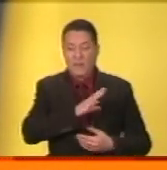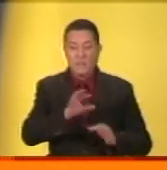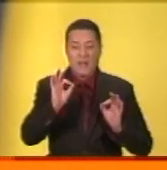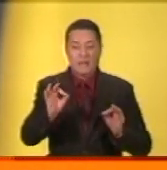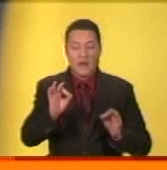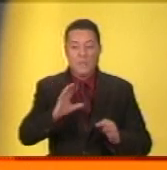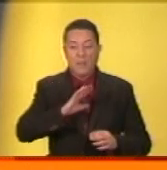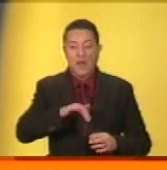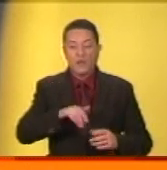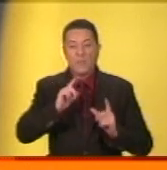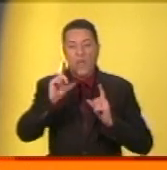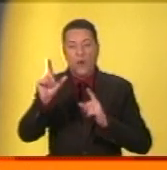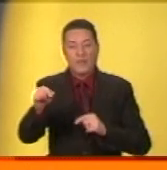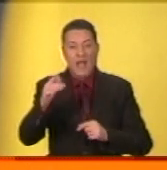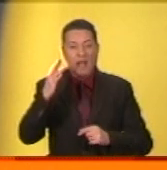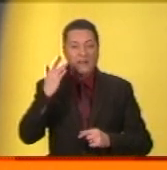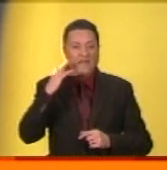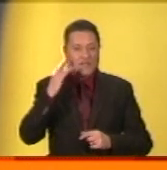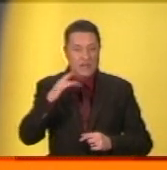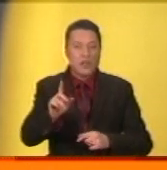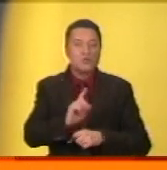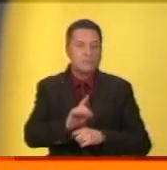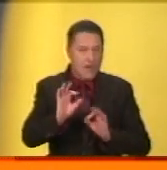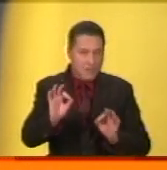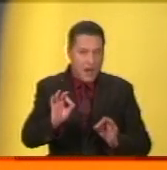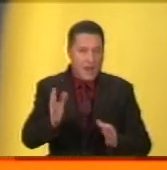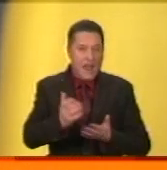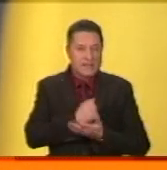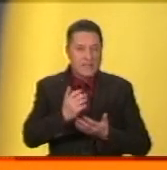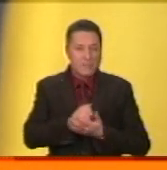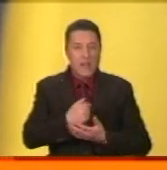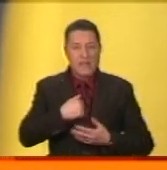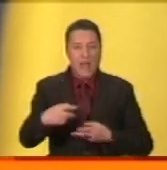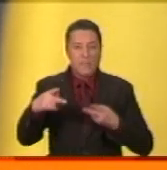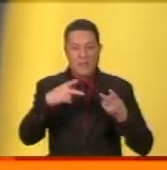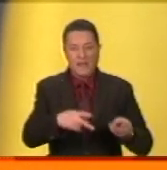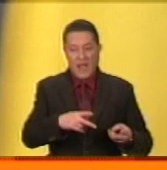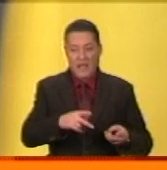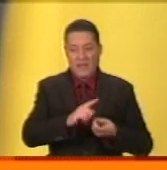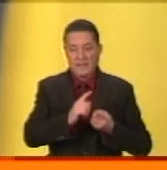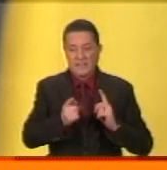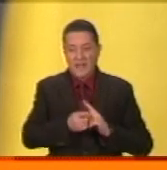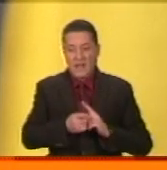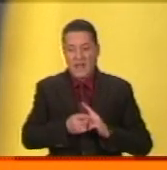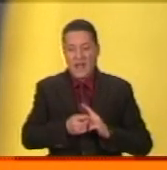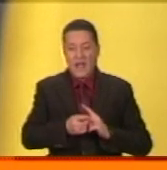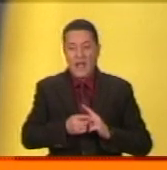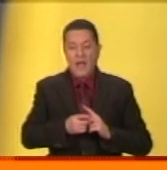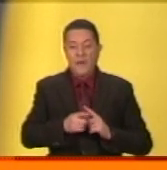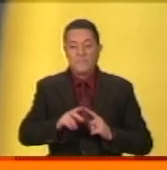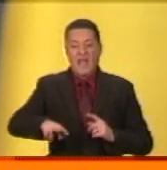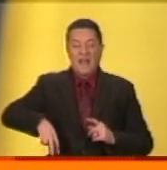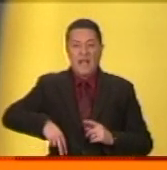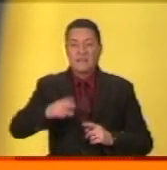а потом я уехала в Штатах, потом там тоже нормальная зарплата была, потом как бы я приехала, стала ректором Национальной академии